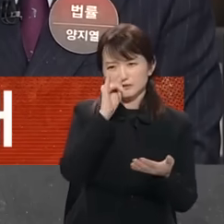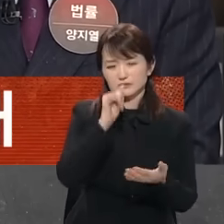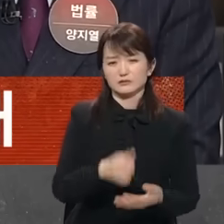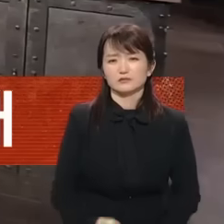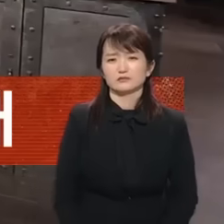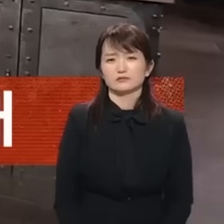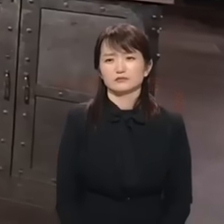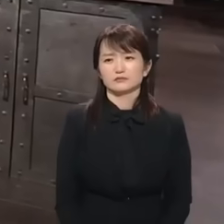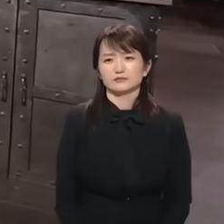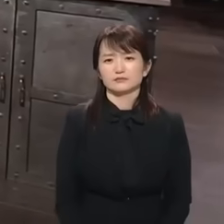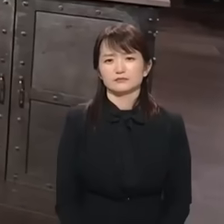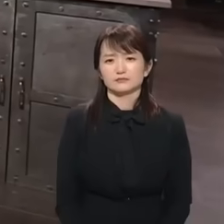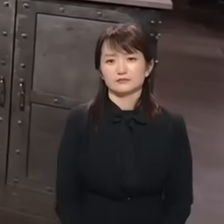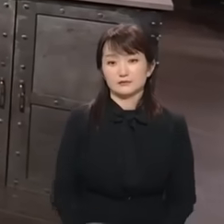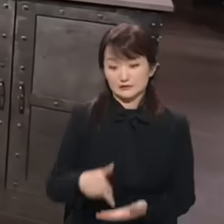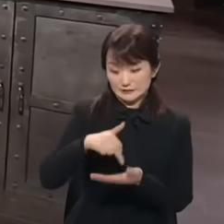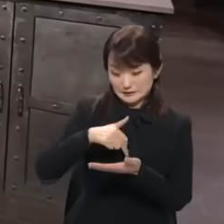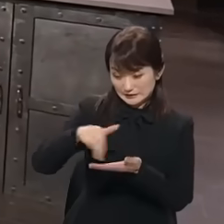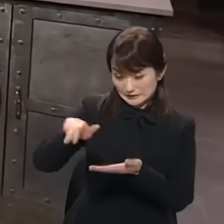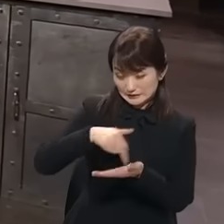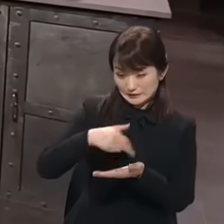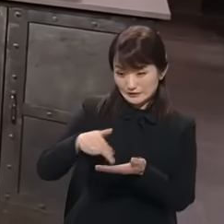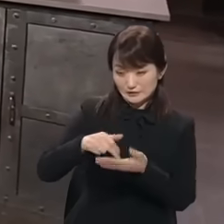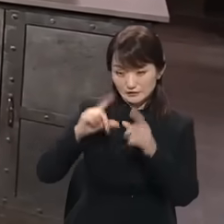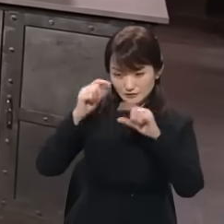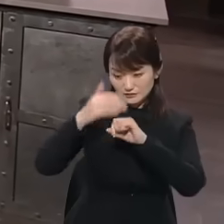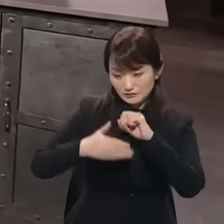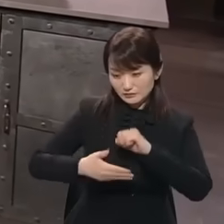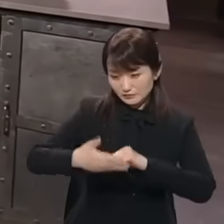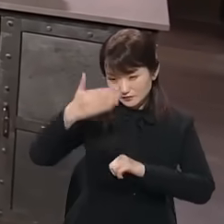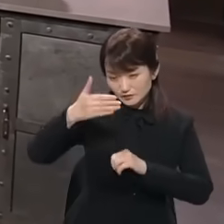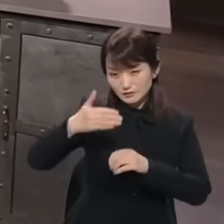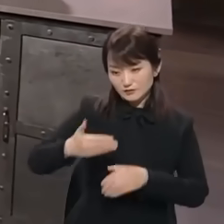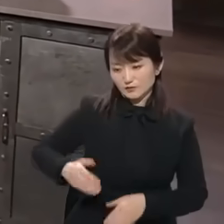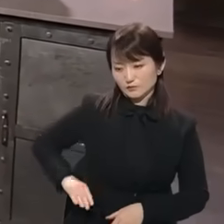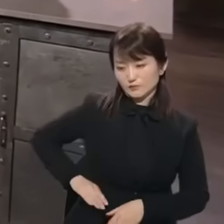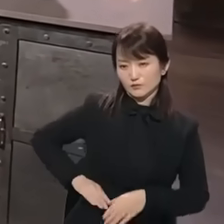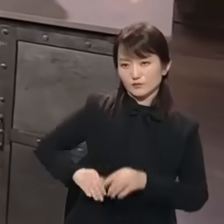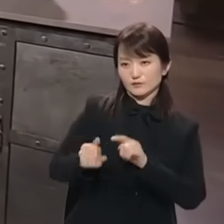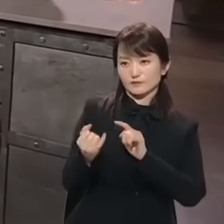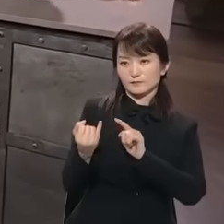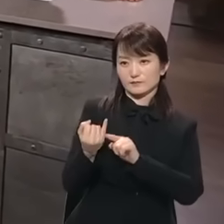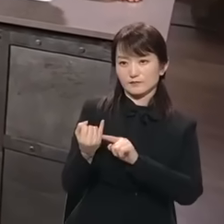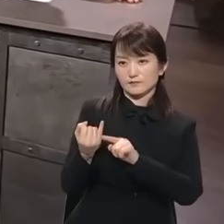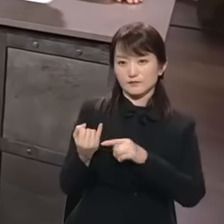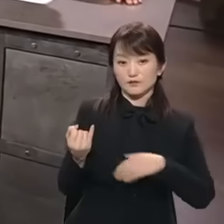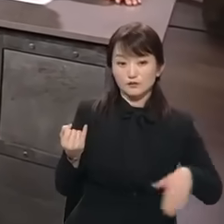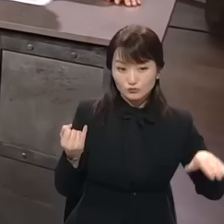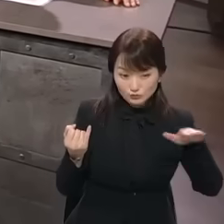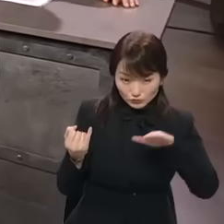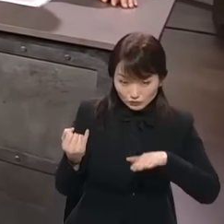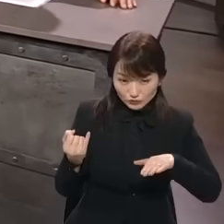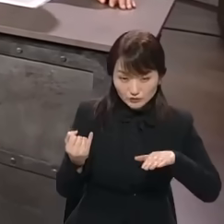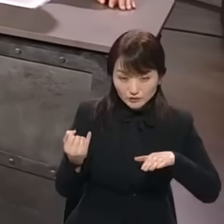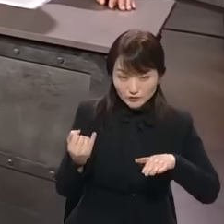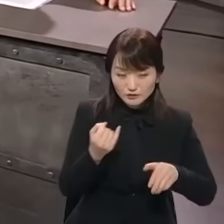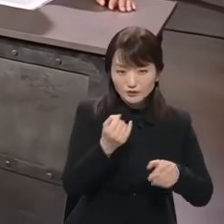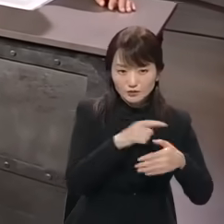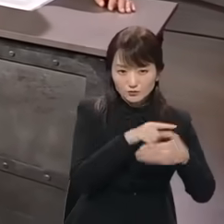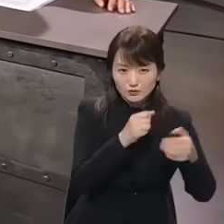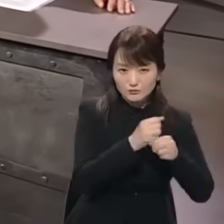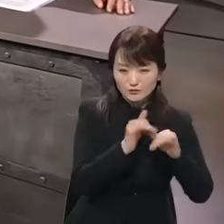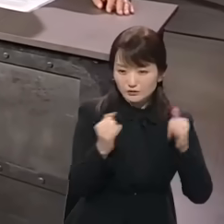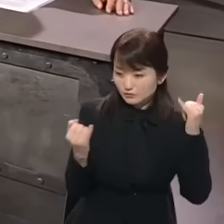카톡 상에 떴던 그 모델 모델에게 직접 저희 제작진이 연락을 했어요 카톡으로네